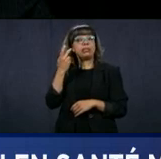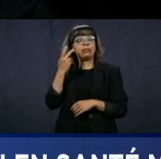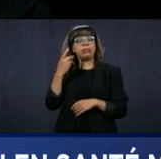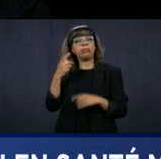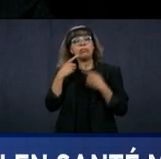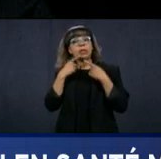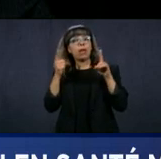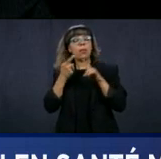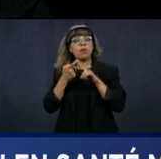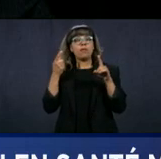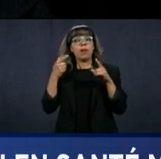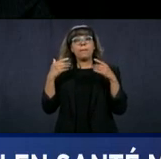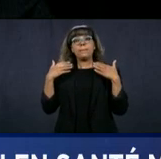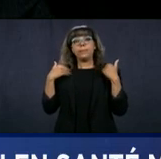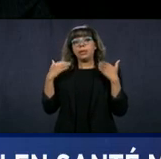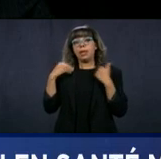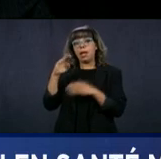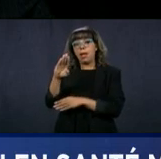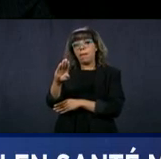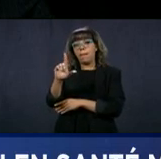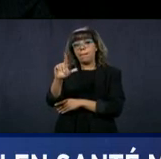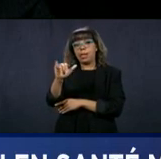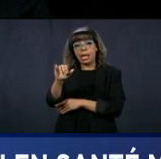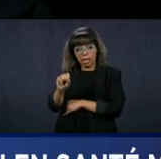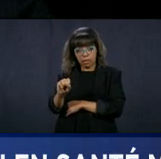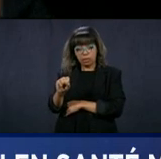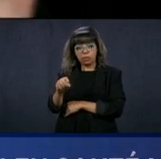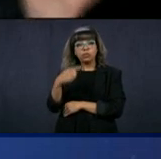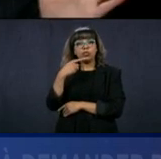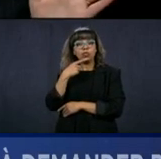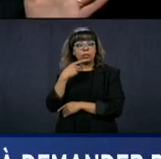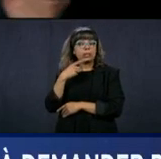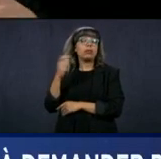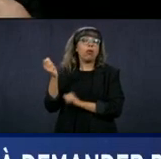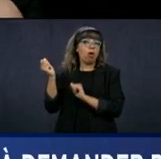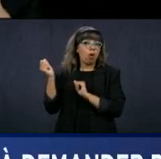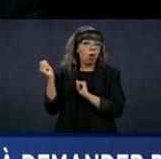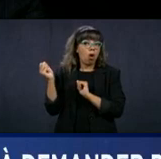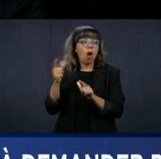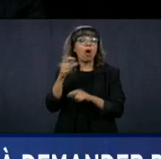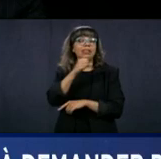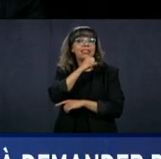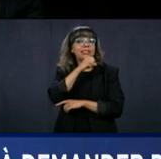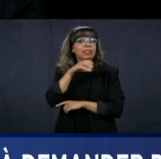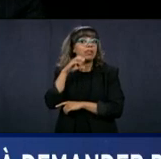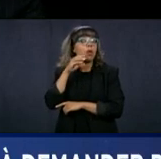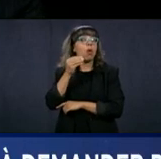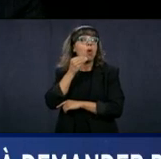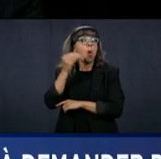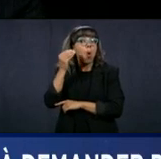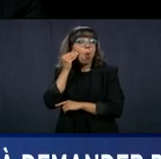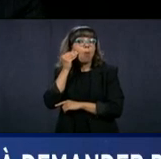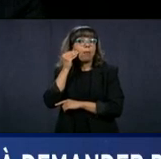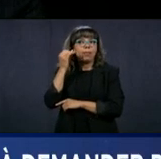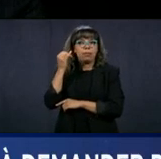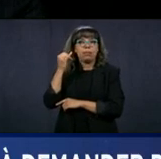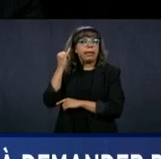hier, c'est que les gens seront autorisés à entrer dans les résidences,